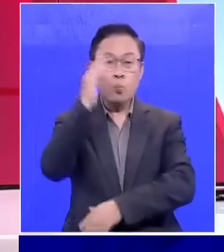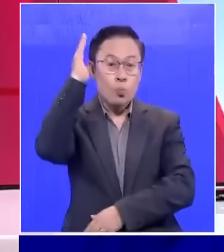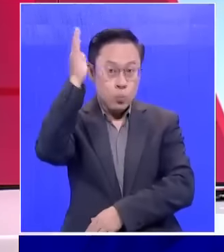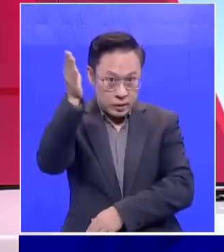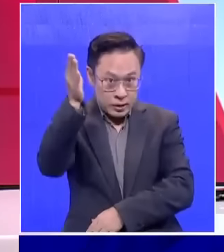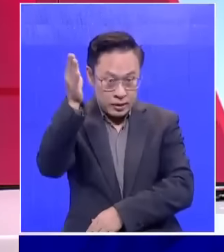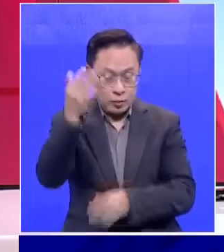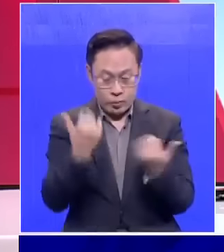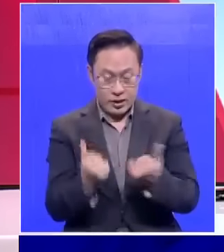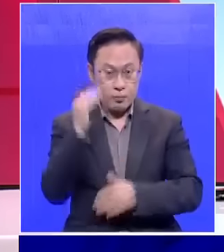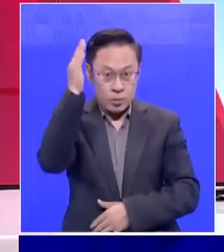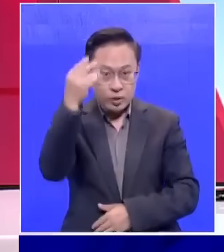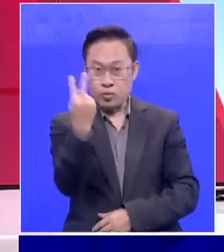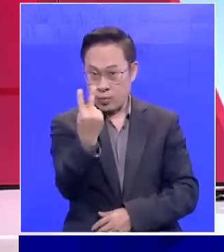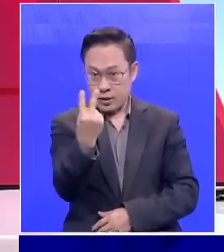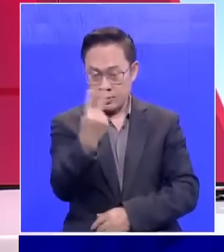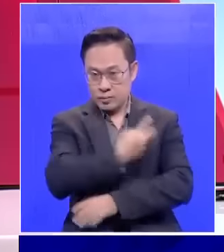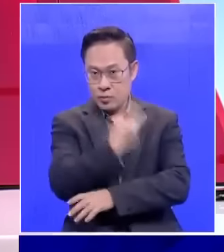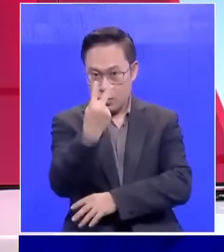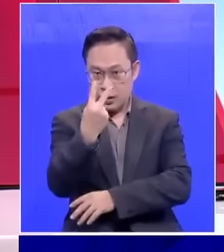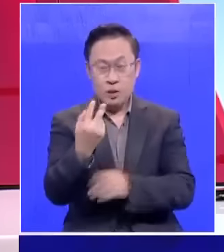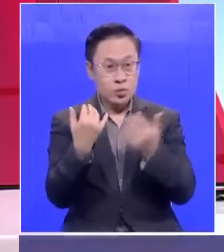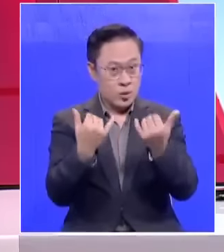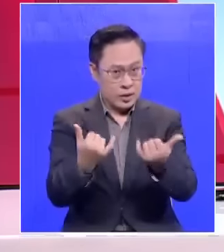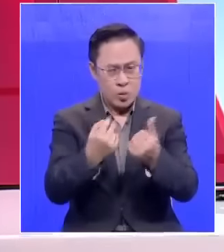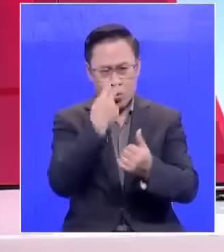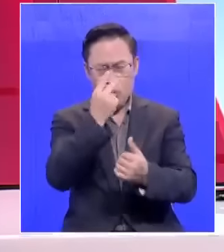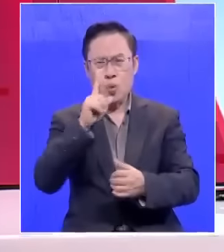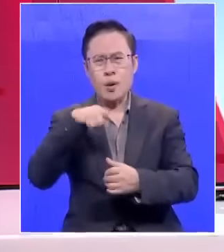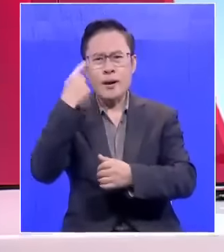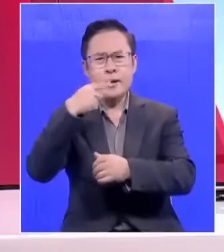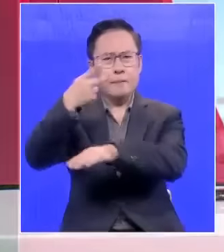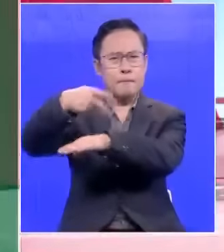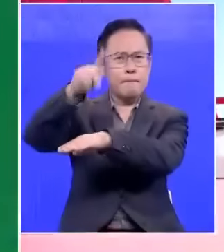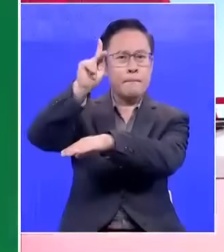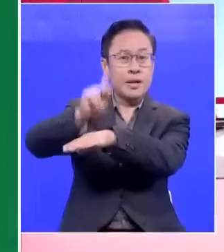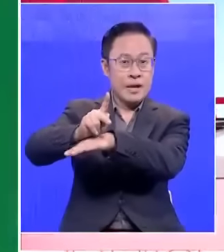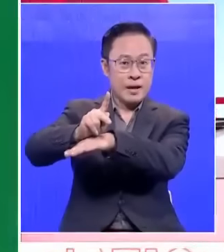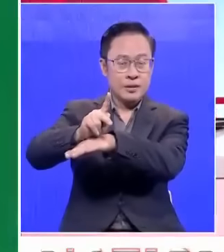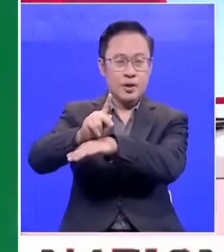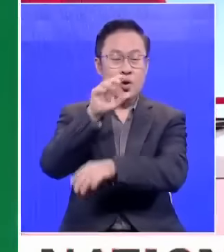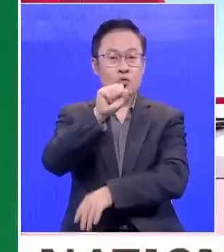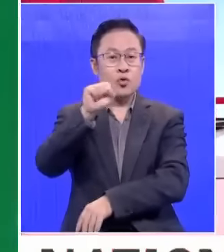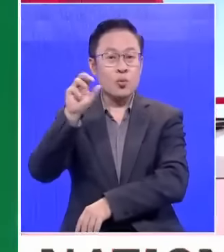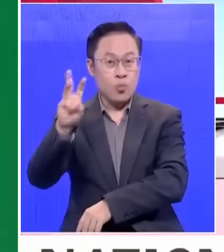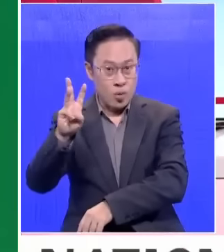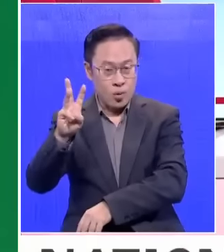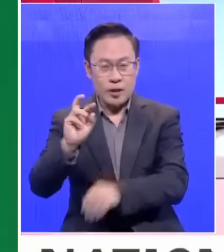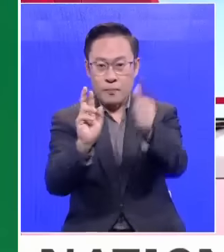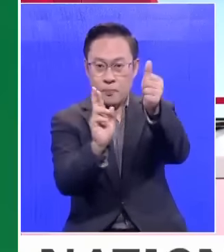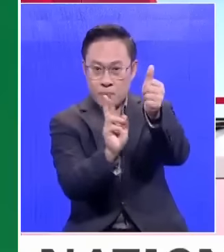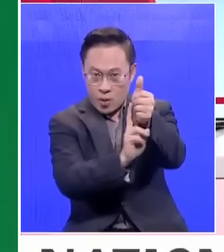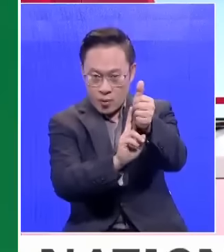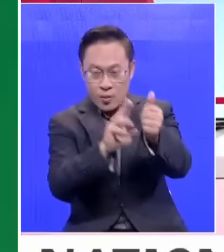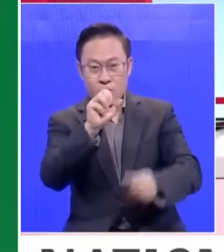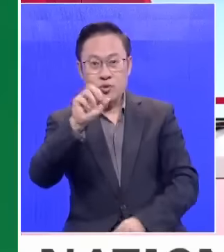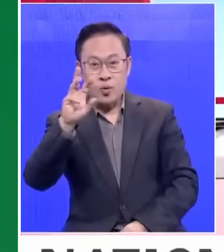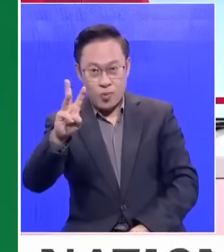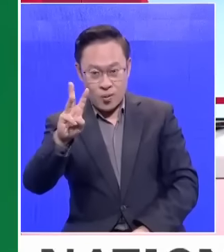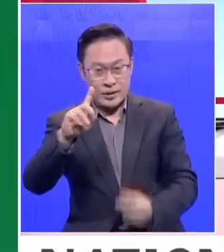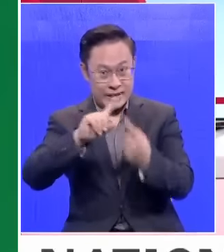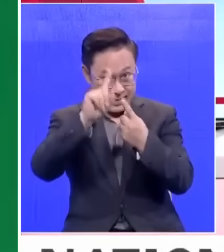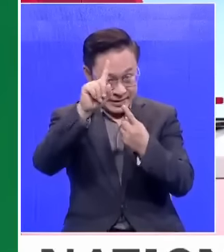การเมืองเพราะวันนี้กำลังเลือกกันอยู่เลยในขณะที่เราอ่านข่าวนะครับประธานกับรองประธานวุฒิสภาส่วนวันพรุ่งนี้24กรก